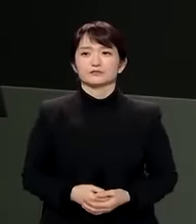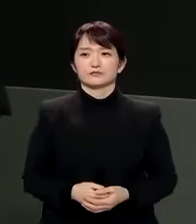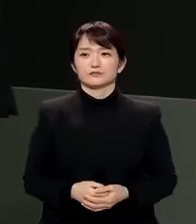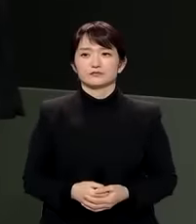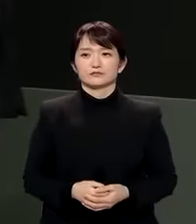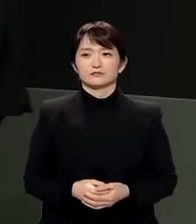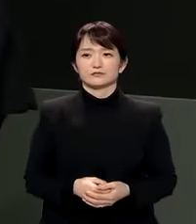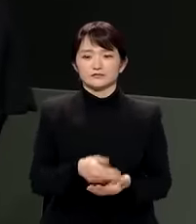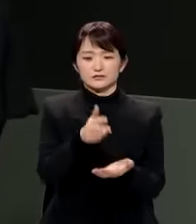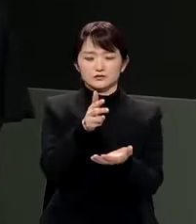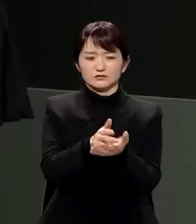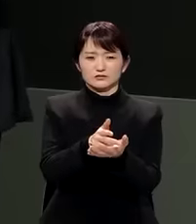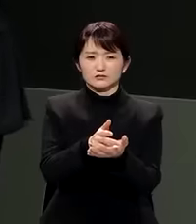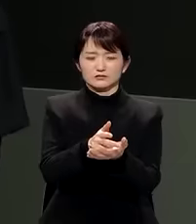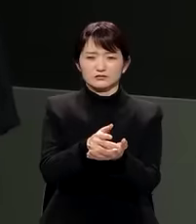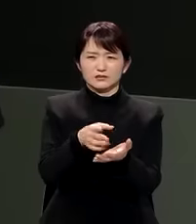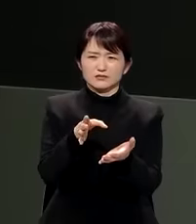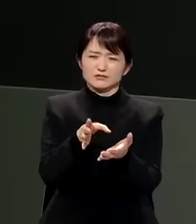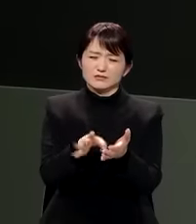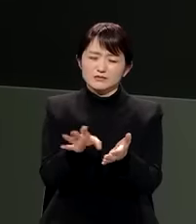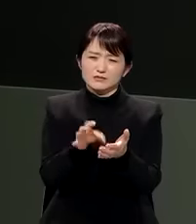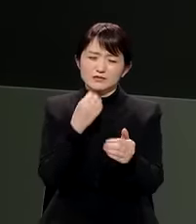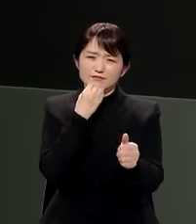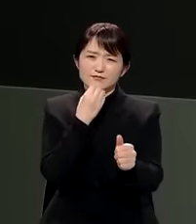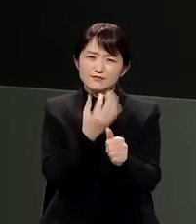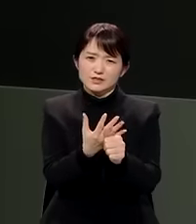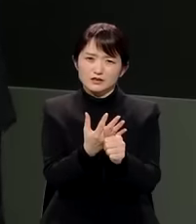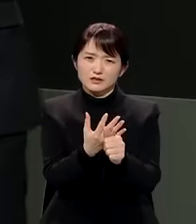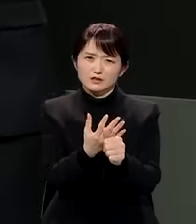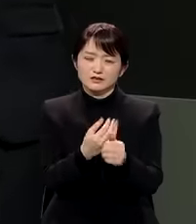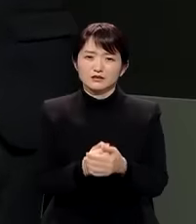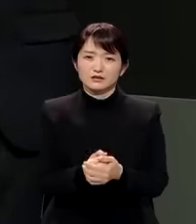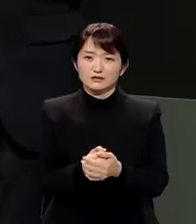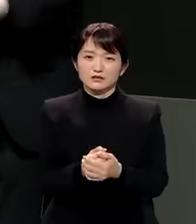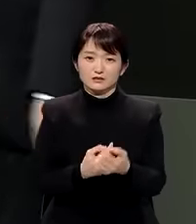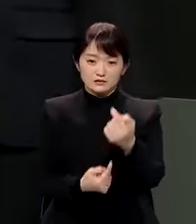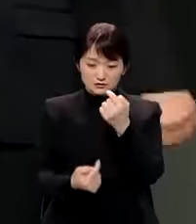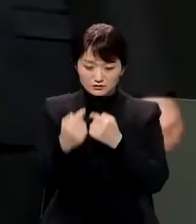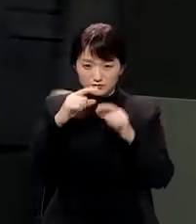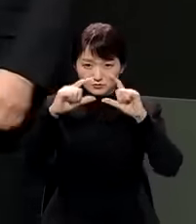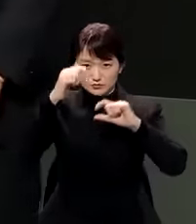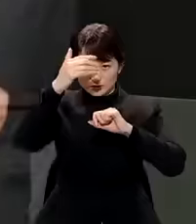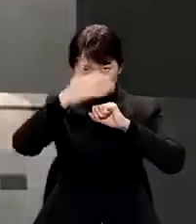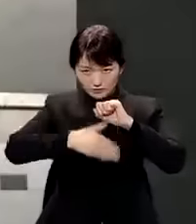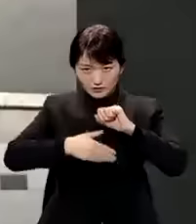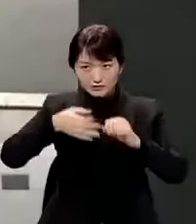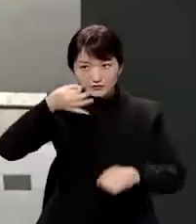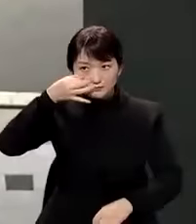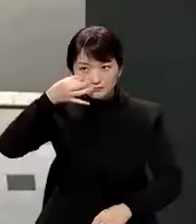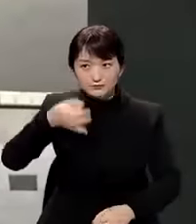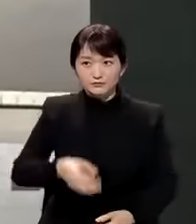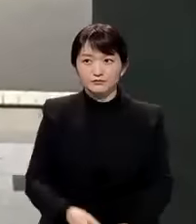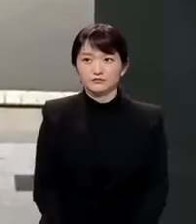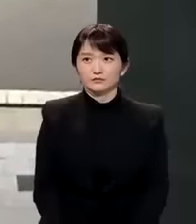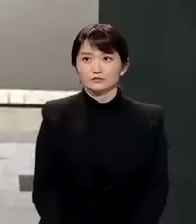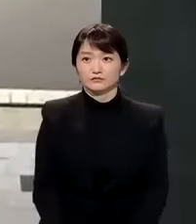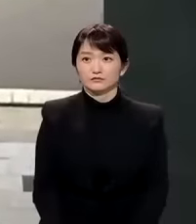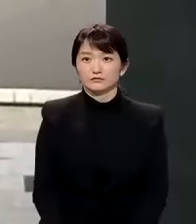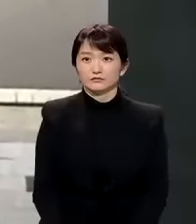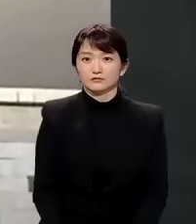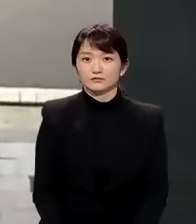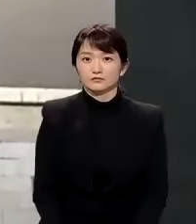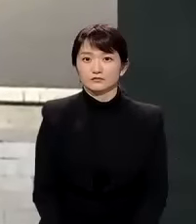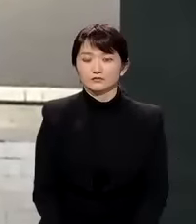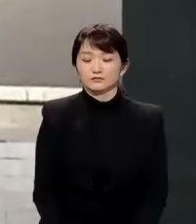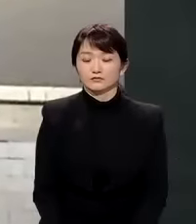주차 고발합니다 있니다 자 사방 가족께서 제보해 주신 사진 만나 보시죠 자 주차 차단기